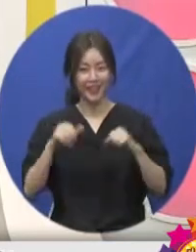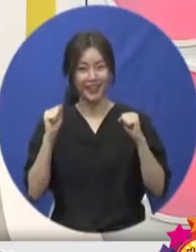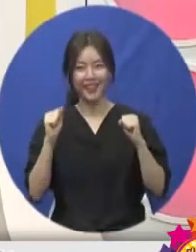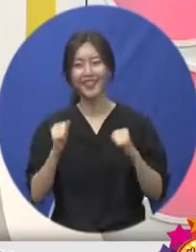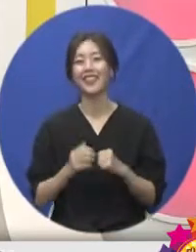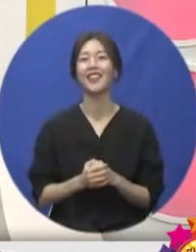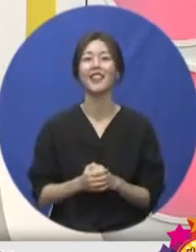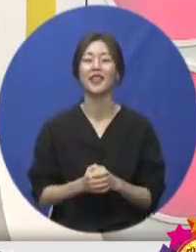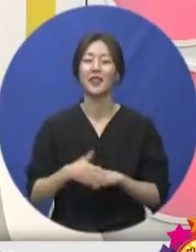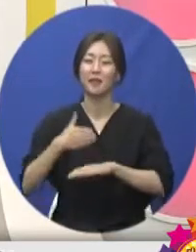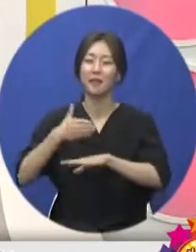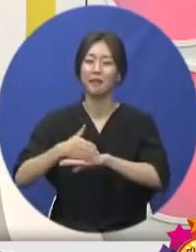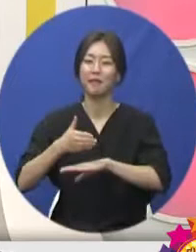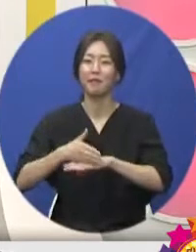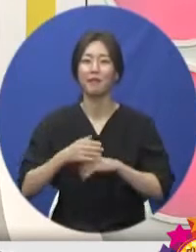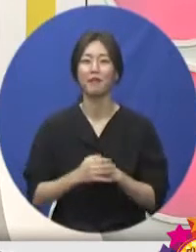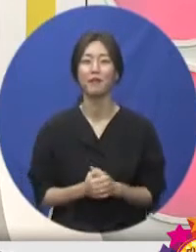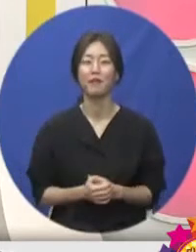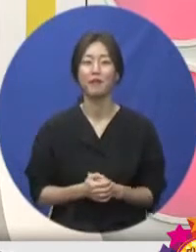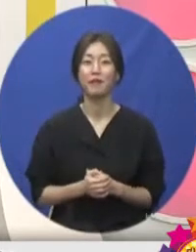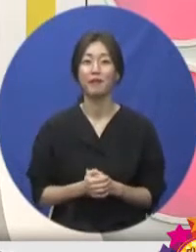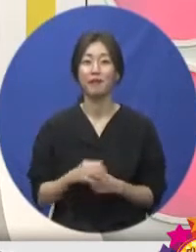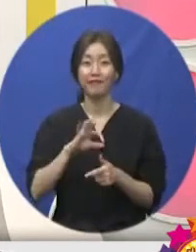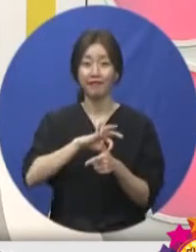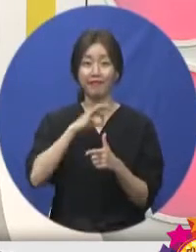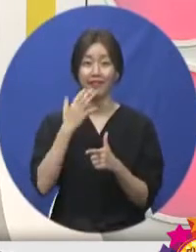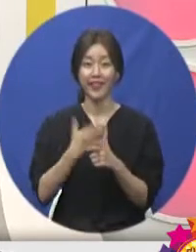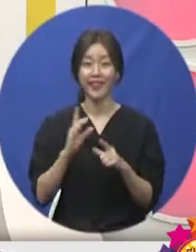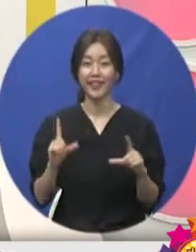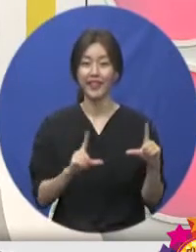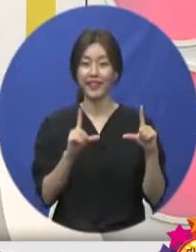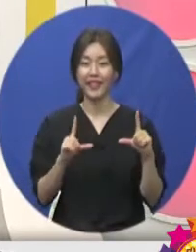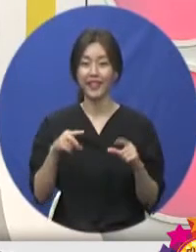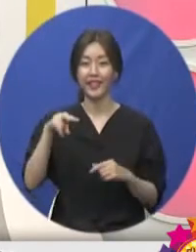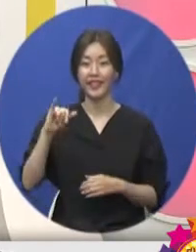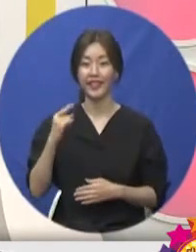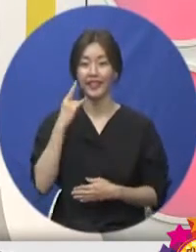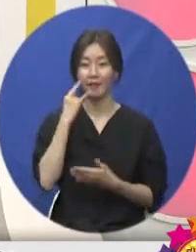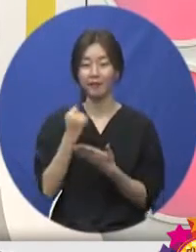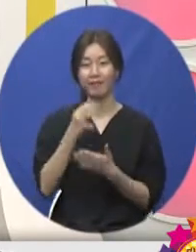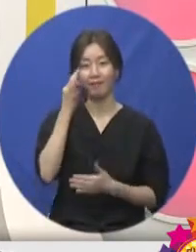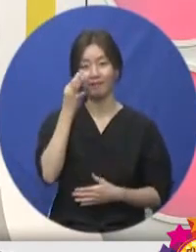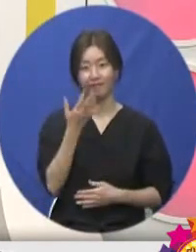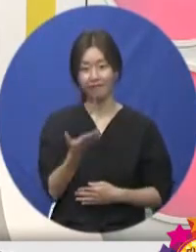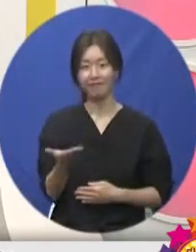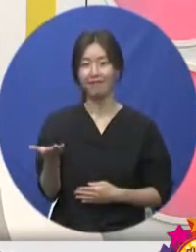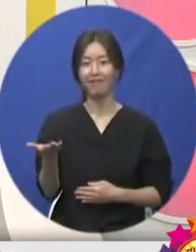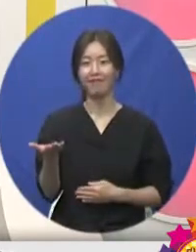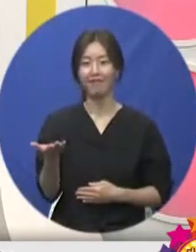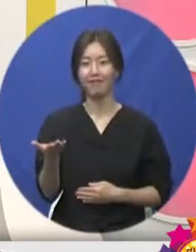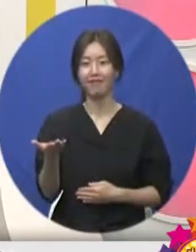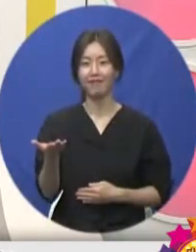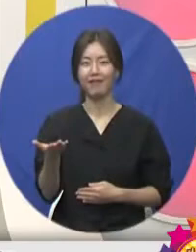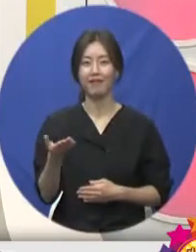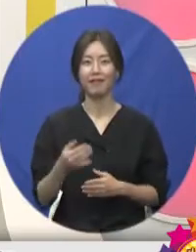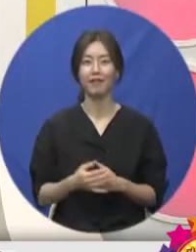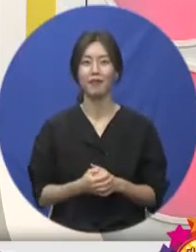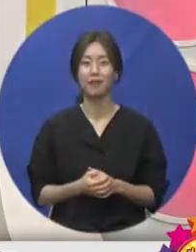딱딱. 예예 감사합니다. 네. 네. 네. 자 안양 씨의 신기남님의 노래 들어볼까요? 요!